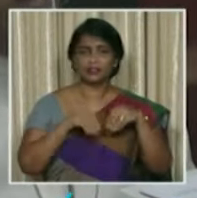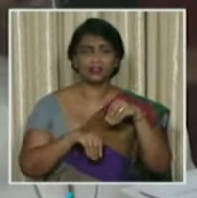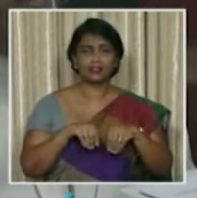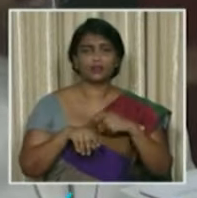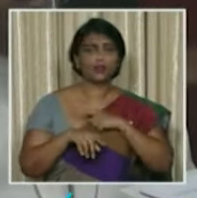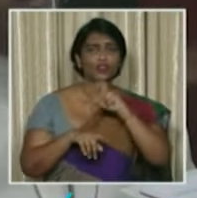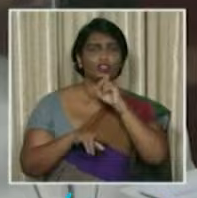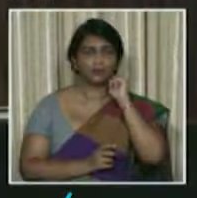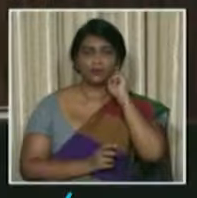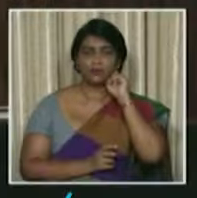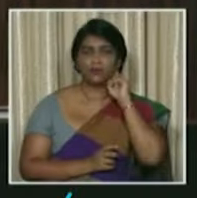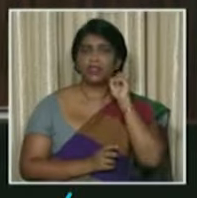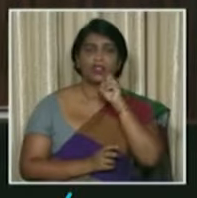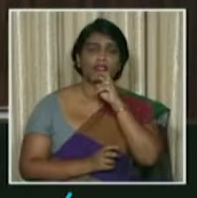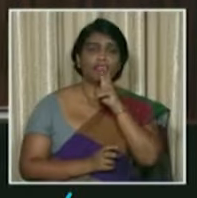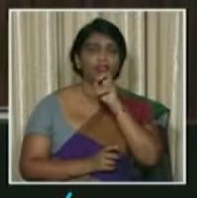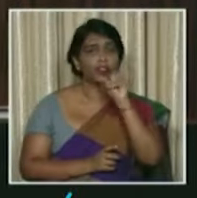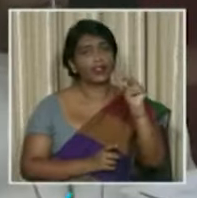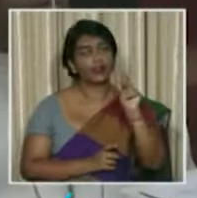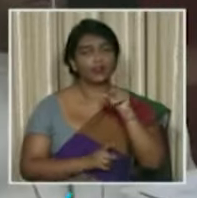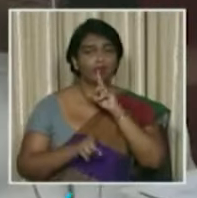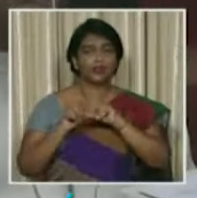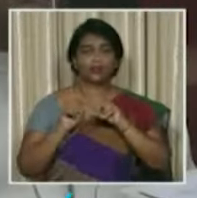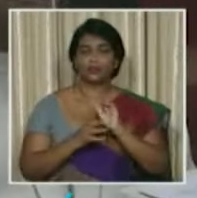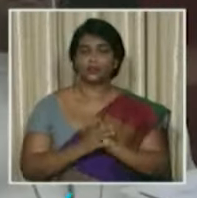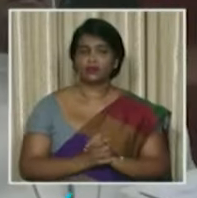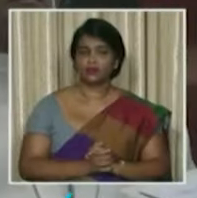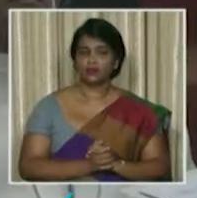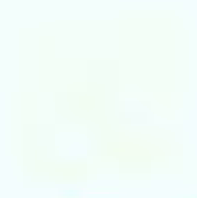വിനിശ്ചയകാര തൂറണ്ട പേര് അട്ടയാണ് അഗ്ര